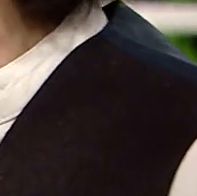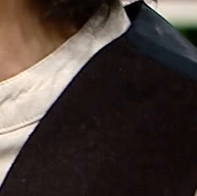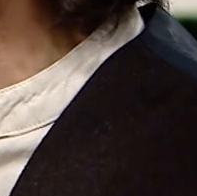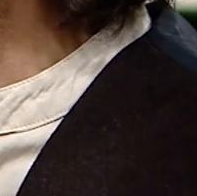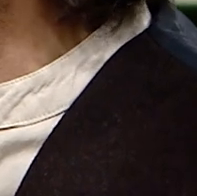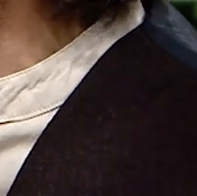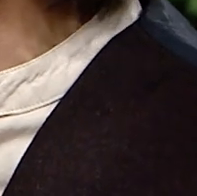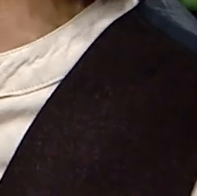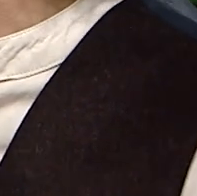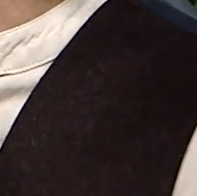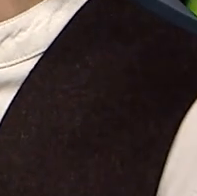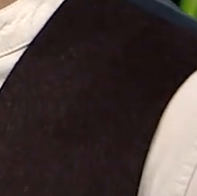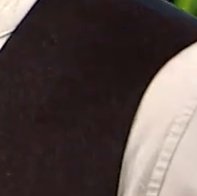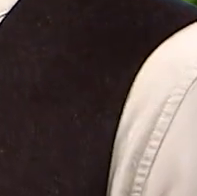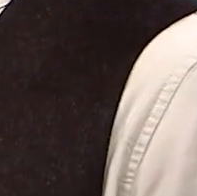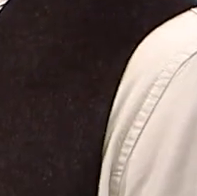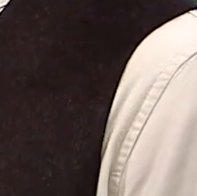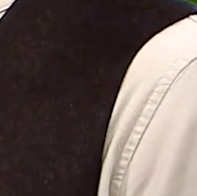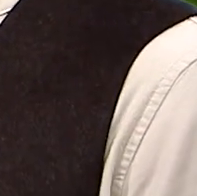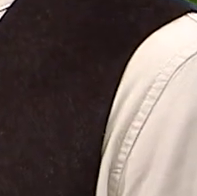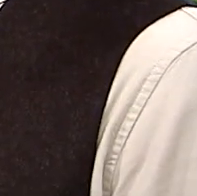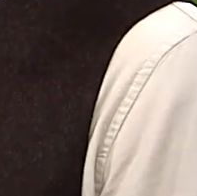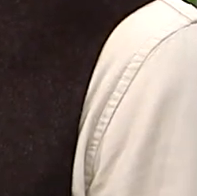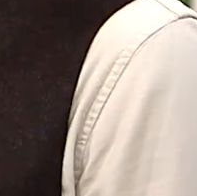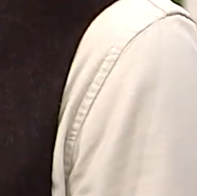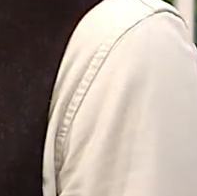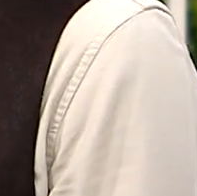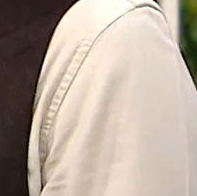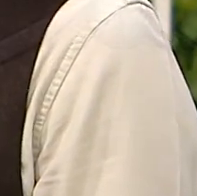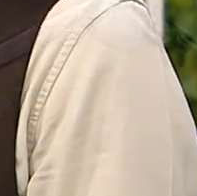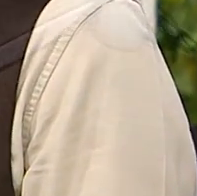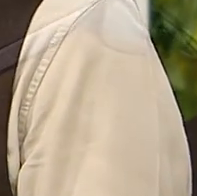gözüm sürsem sana.